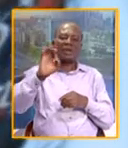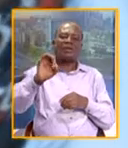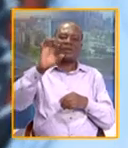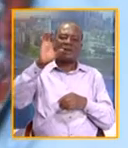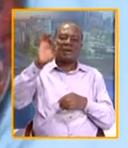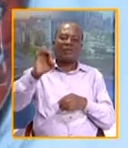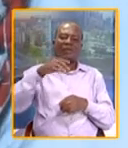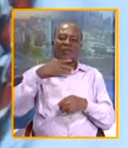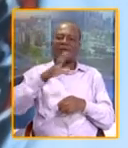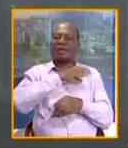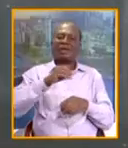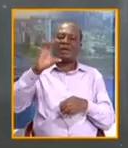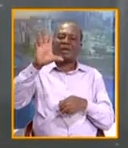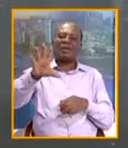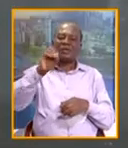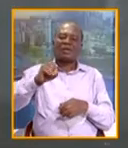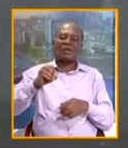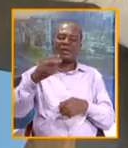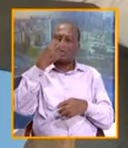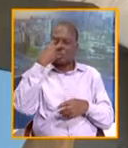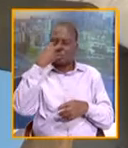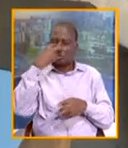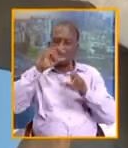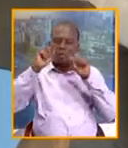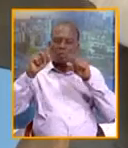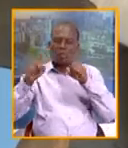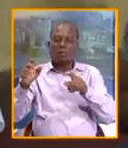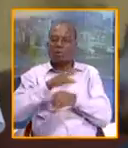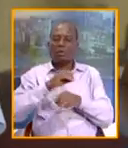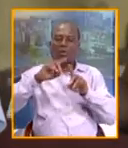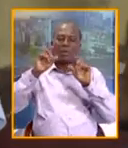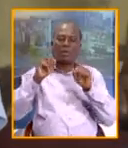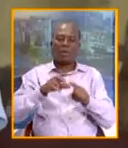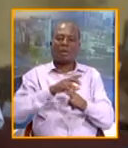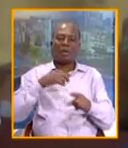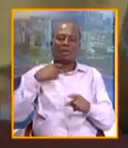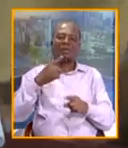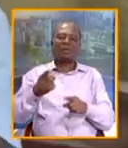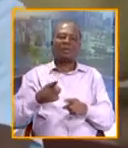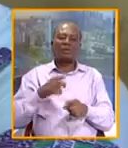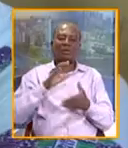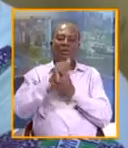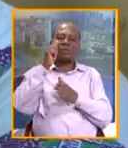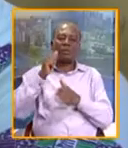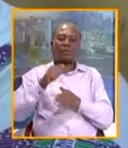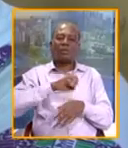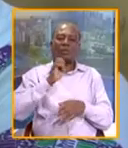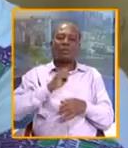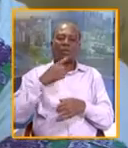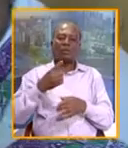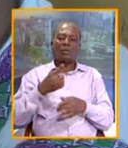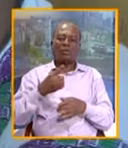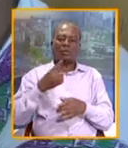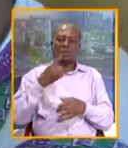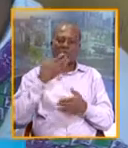50 malvoyants et malentendants compose également des candidats qui affirme être confiant c'est un bandage